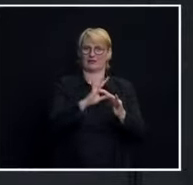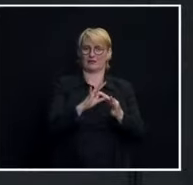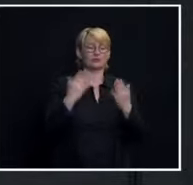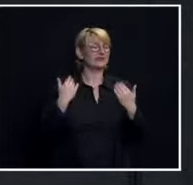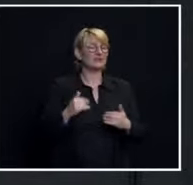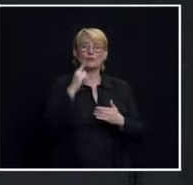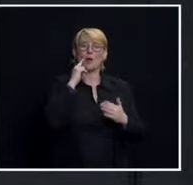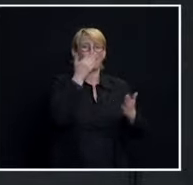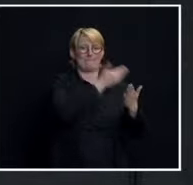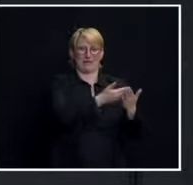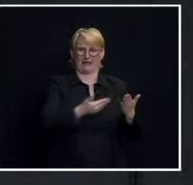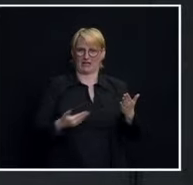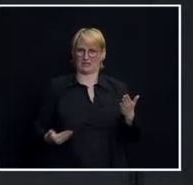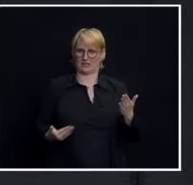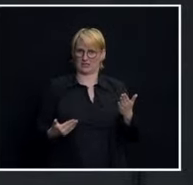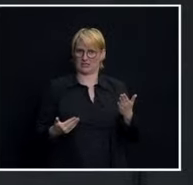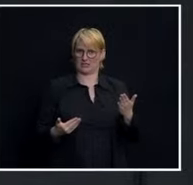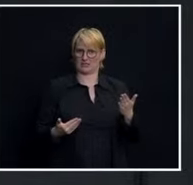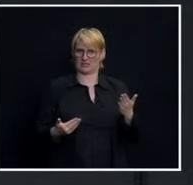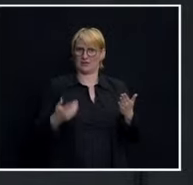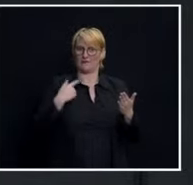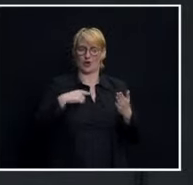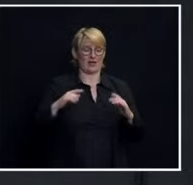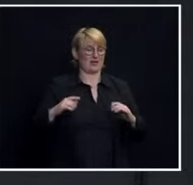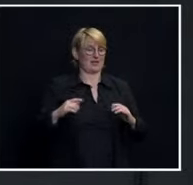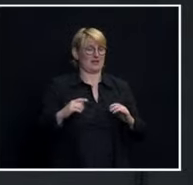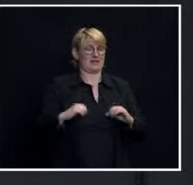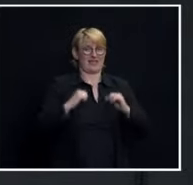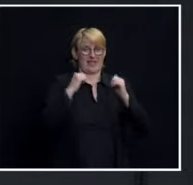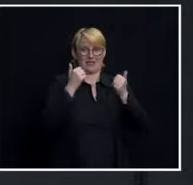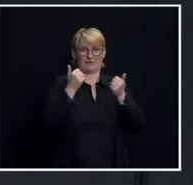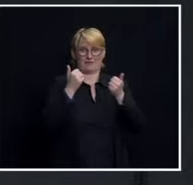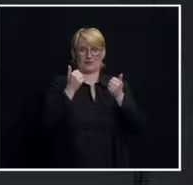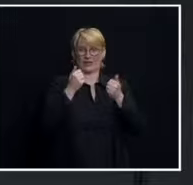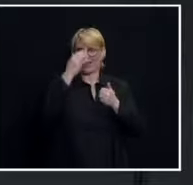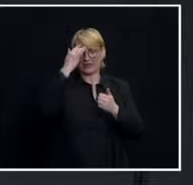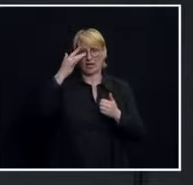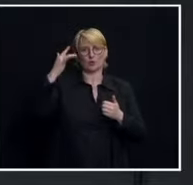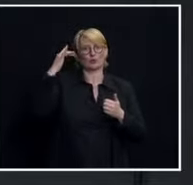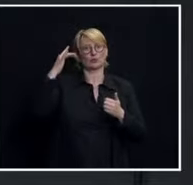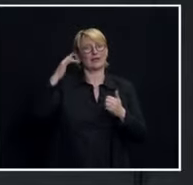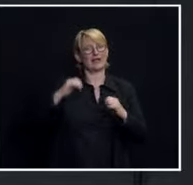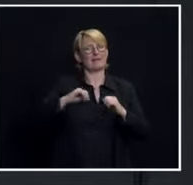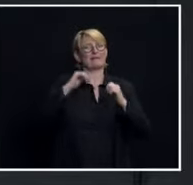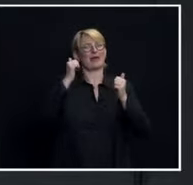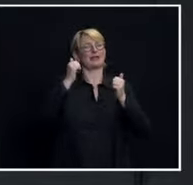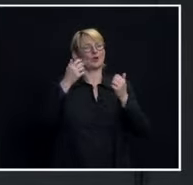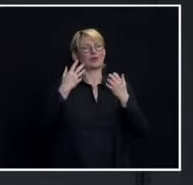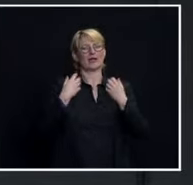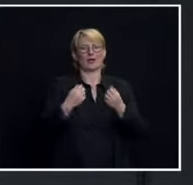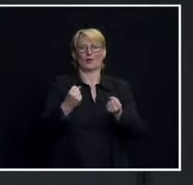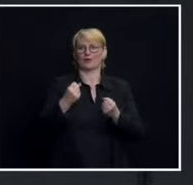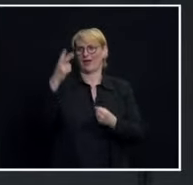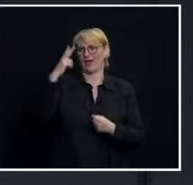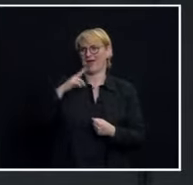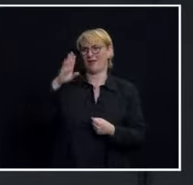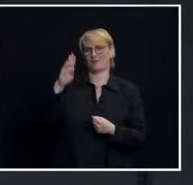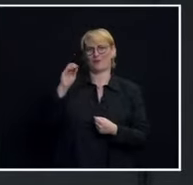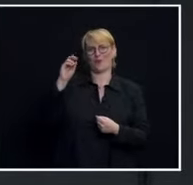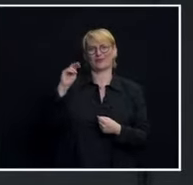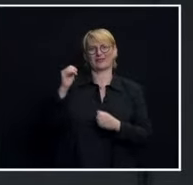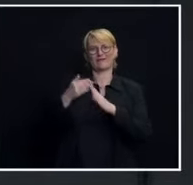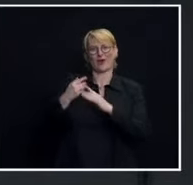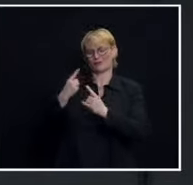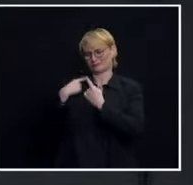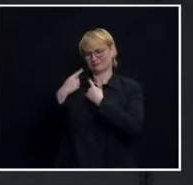nur ein Bekenntnis ab zu einer lebendigen und nachhaltigen Erinnerungskultur oder wie mir Herr Bönte gerade im Vorgespräch gesagt